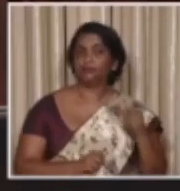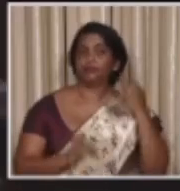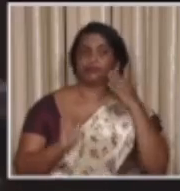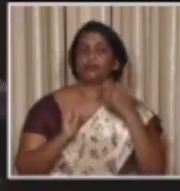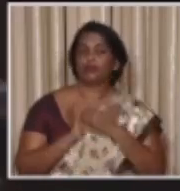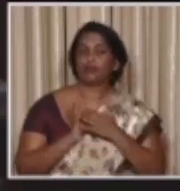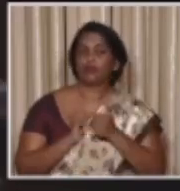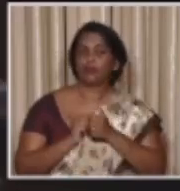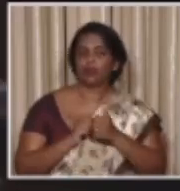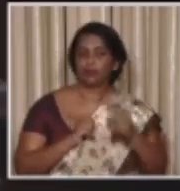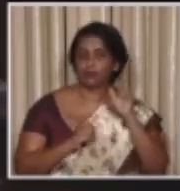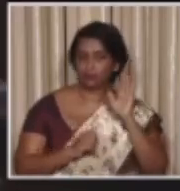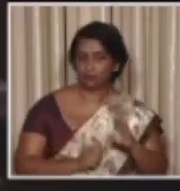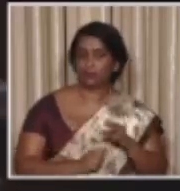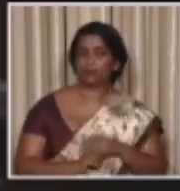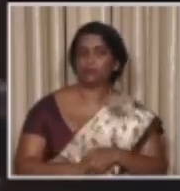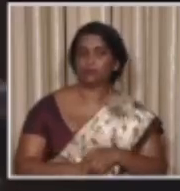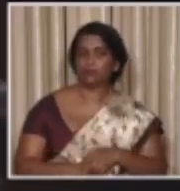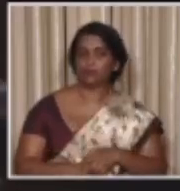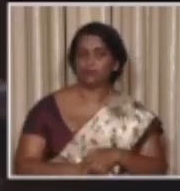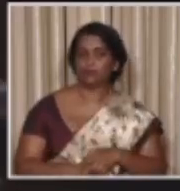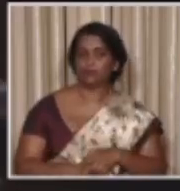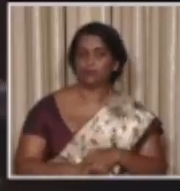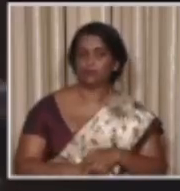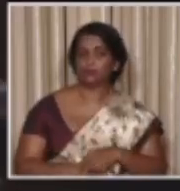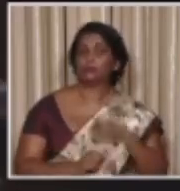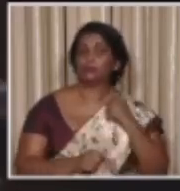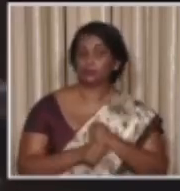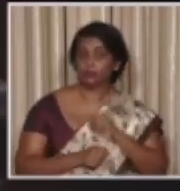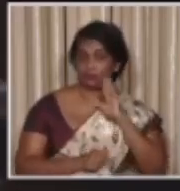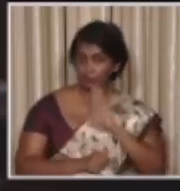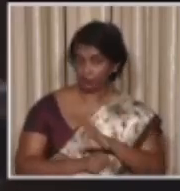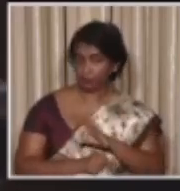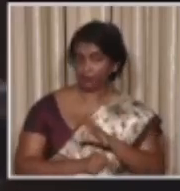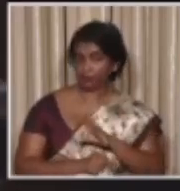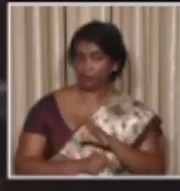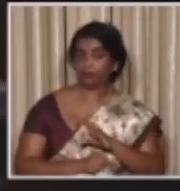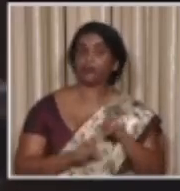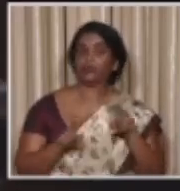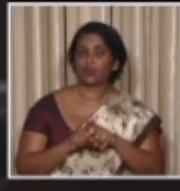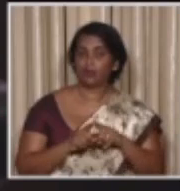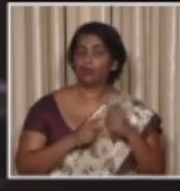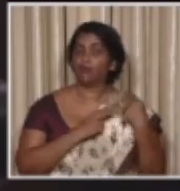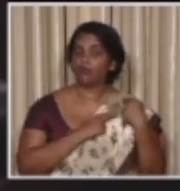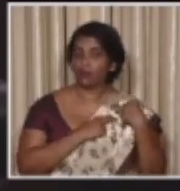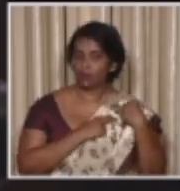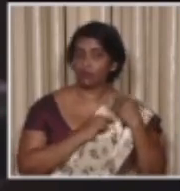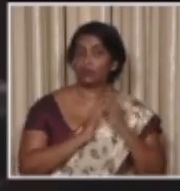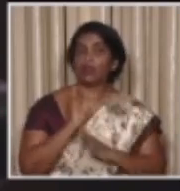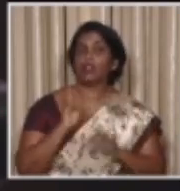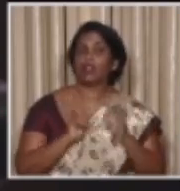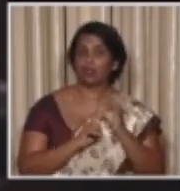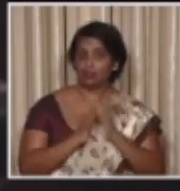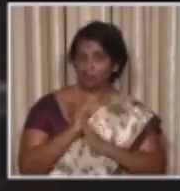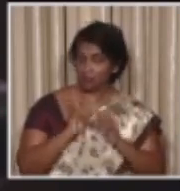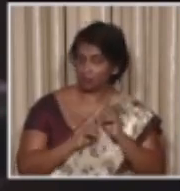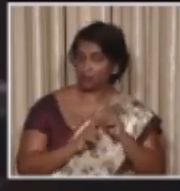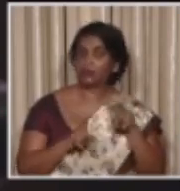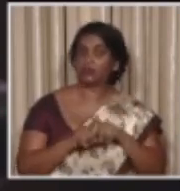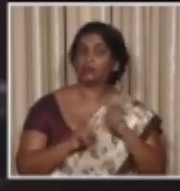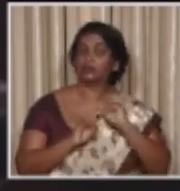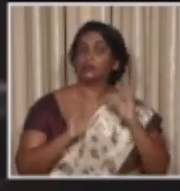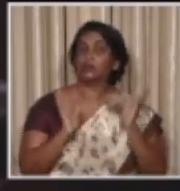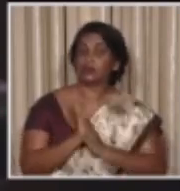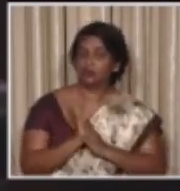இந்த அரசாங்கத்திலே இருக்கக்கூடியவர்கள் பொறுப்பு கூறிய பிரதமராக, இந்த சபையின் பிரதிநிதியாக அல்லது பாதுகாப்பு